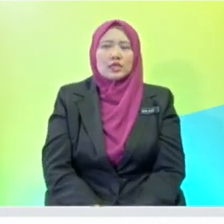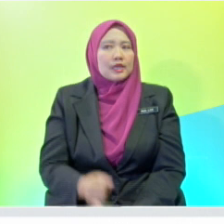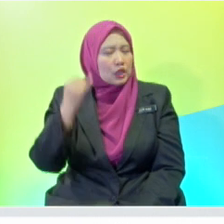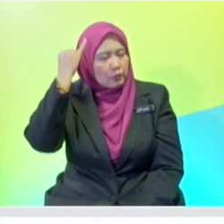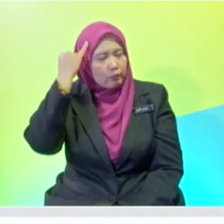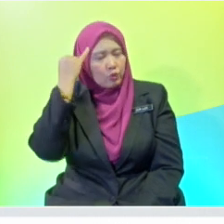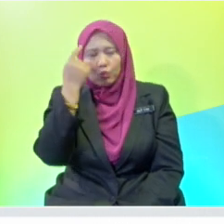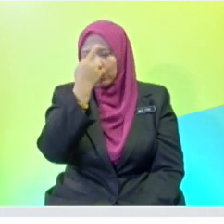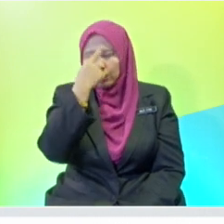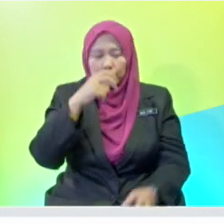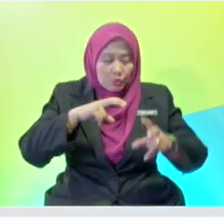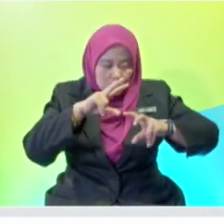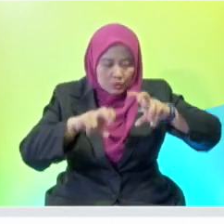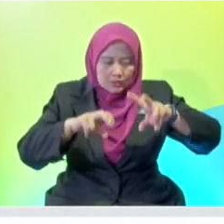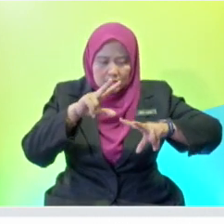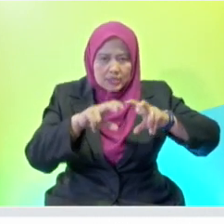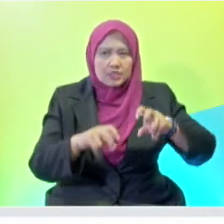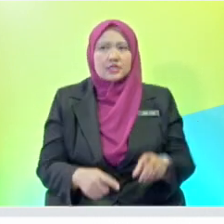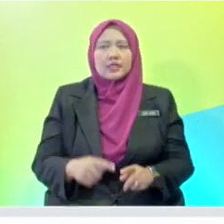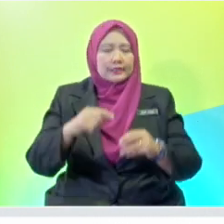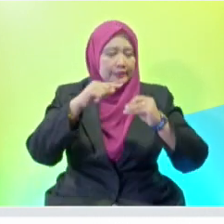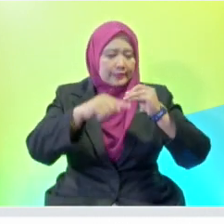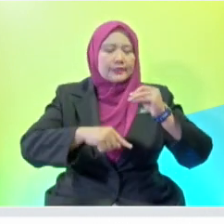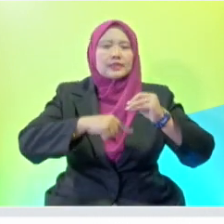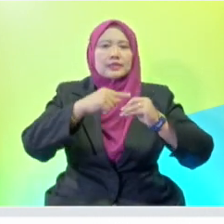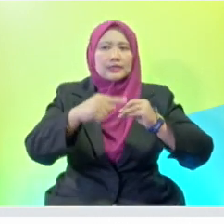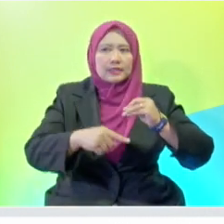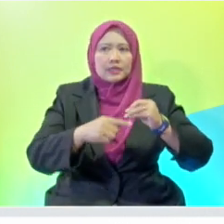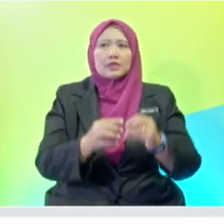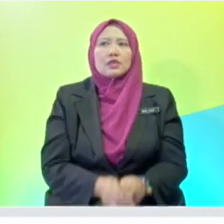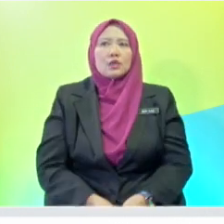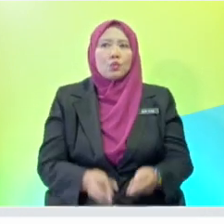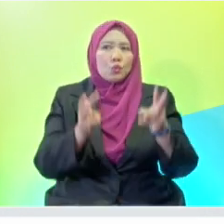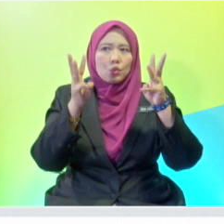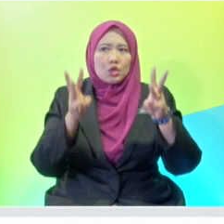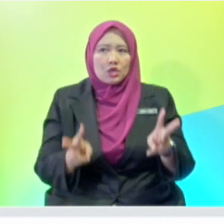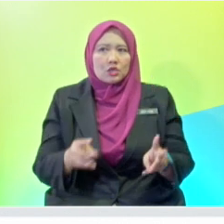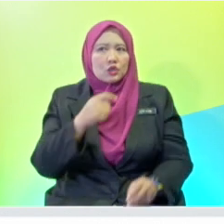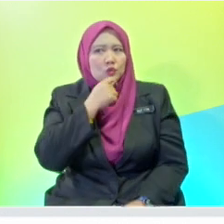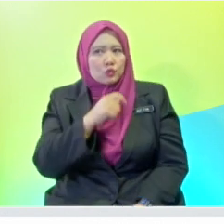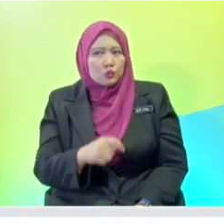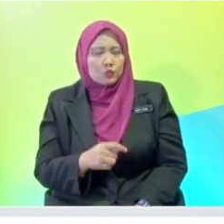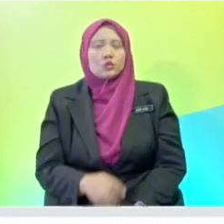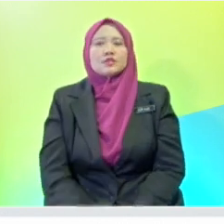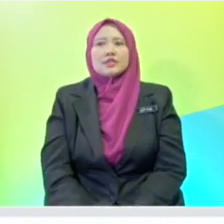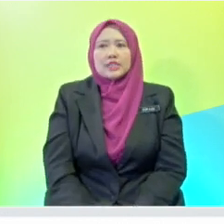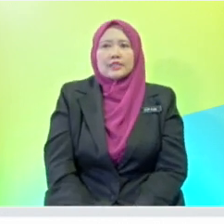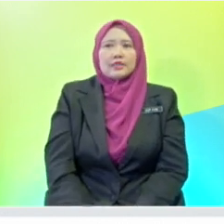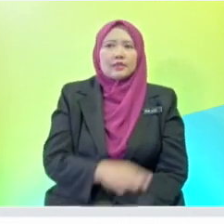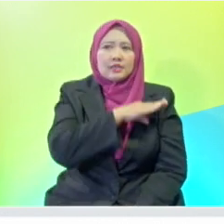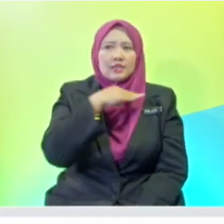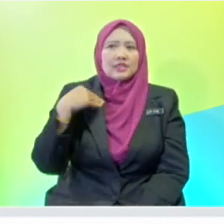emas ya dan seterusnya Julia Tri Pulo Iyalah cabang perubahan yang mengkhusus kepada penyakit